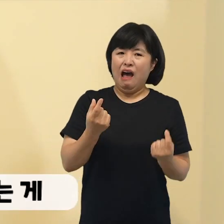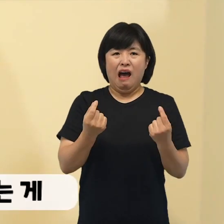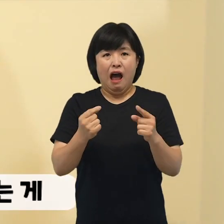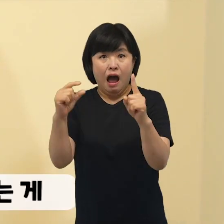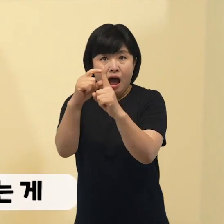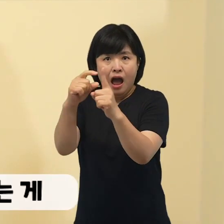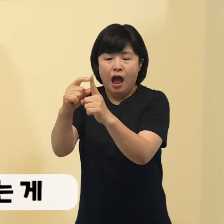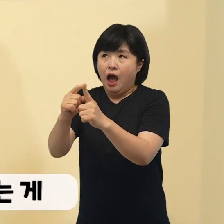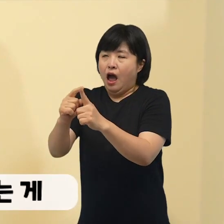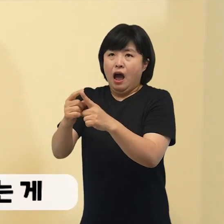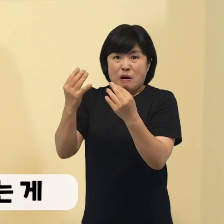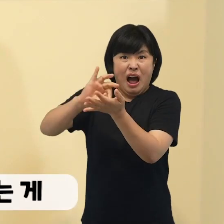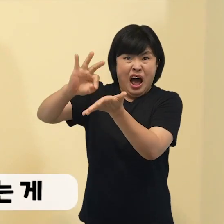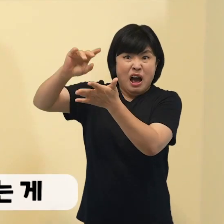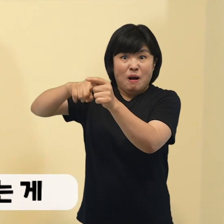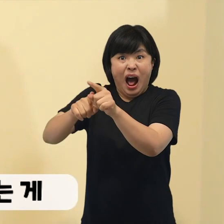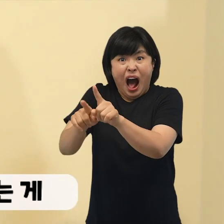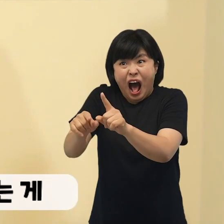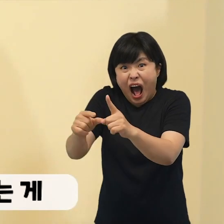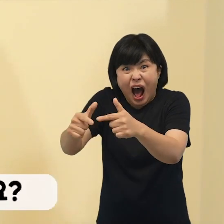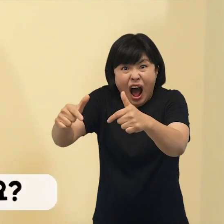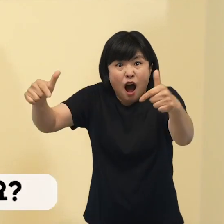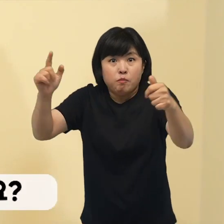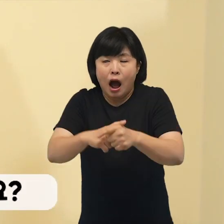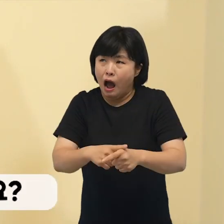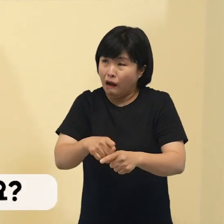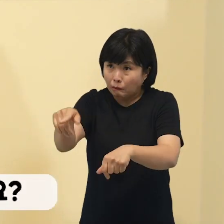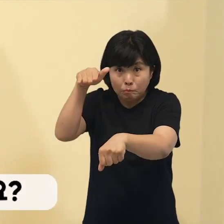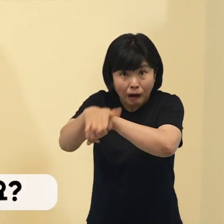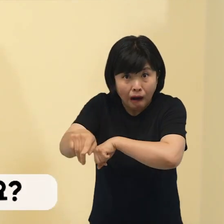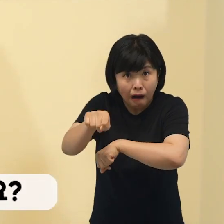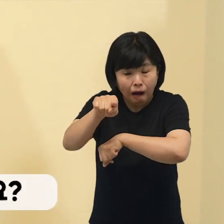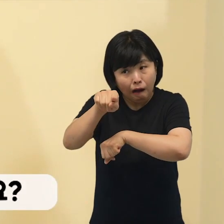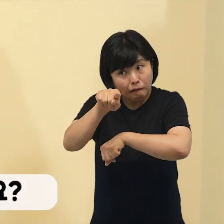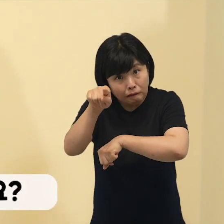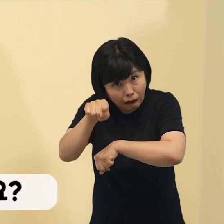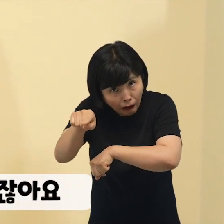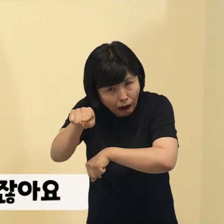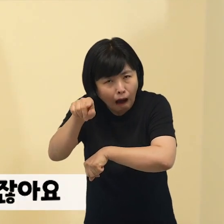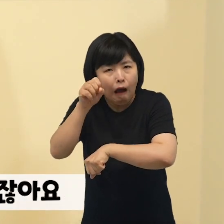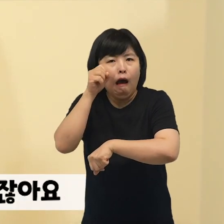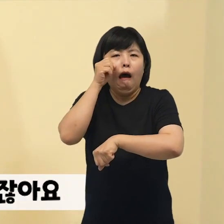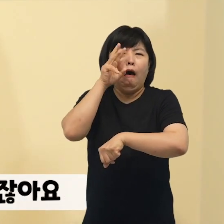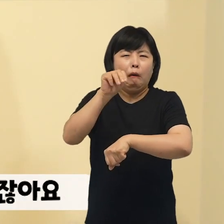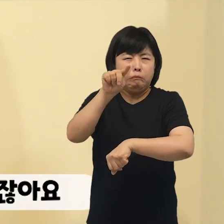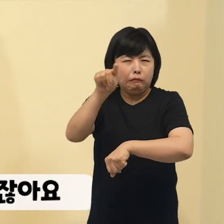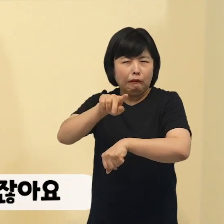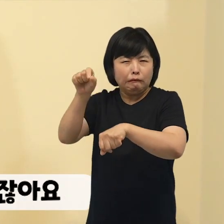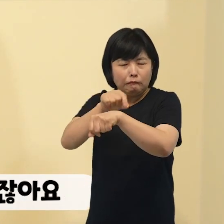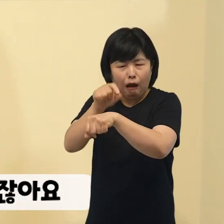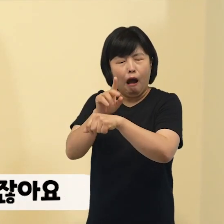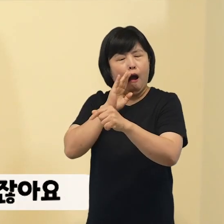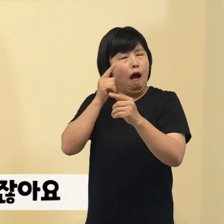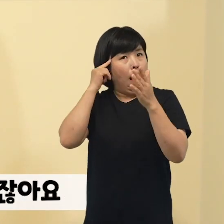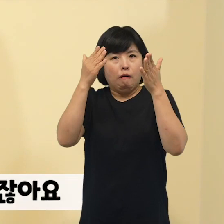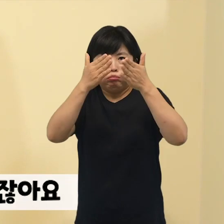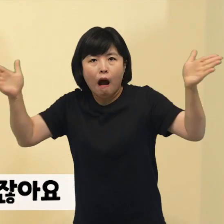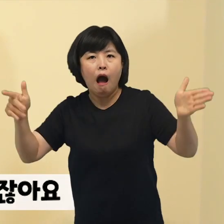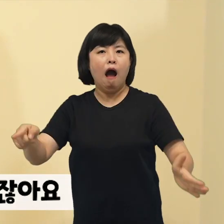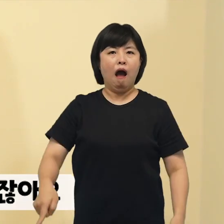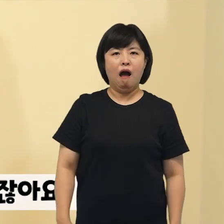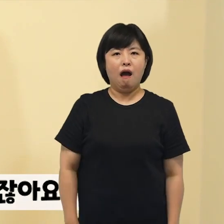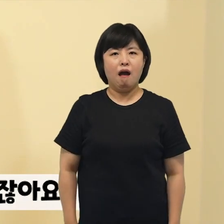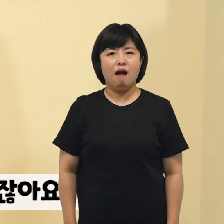이런 단어들도 굉장히 많이 쓰고 하는 게 또 저희 세대 특징이기도 하잖아요. 또 MZ 세대라는 것도 사실